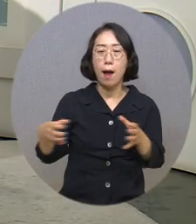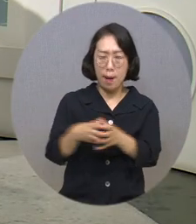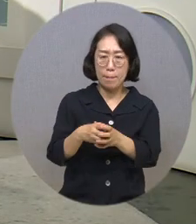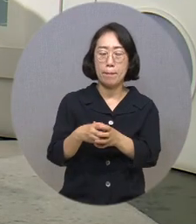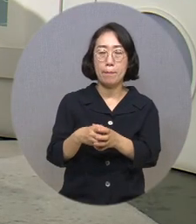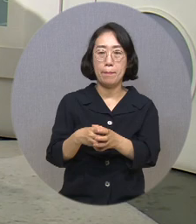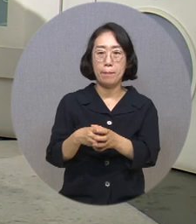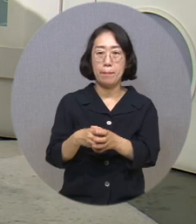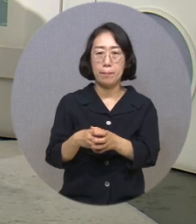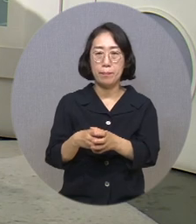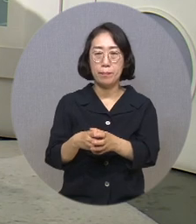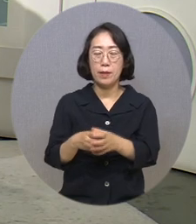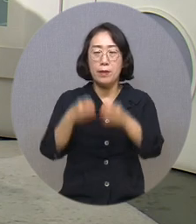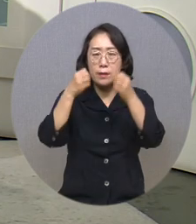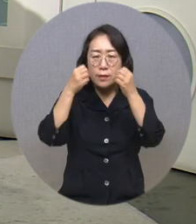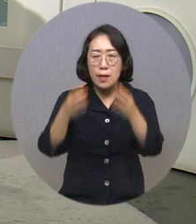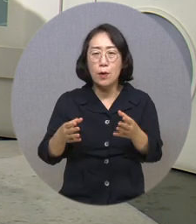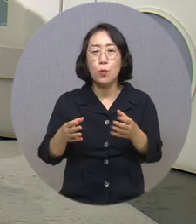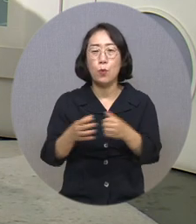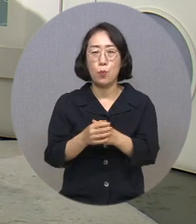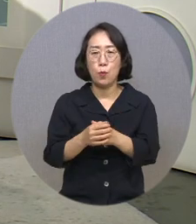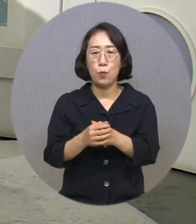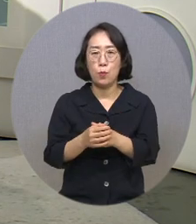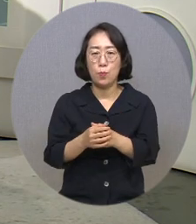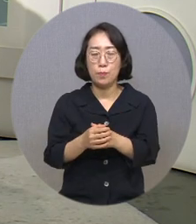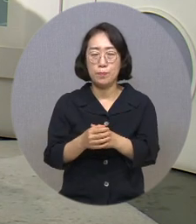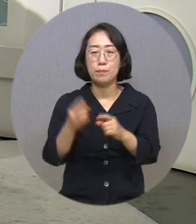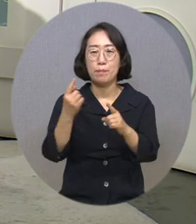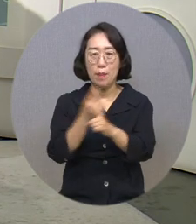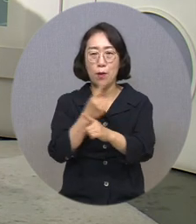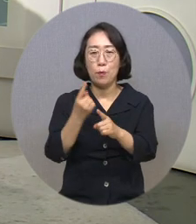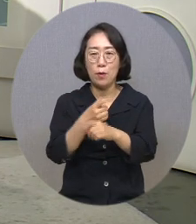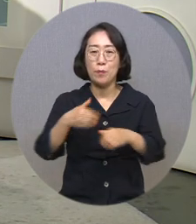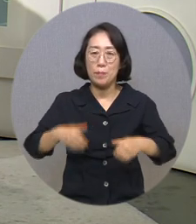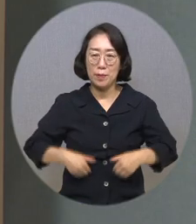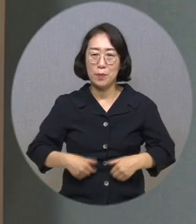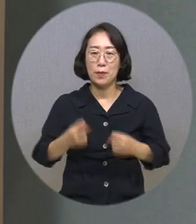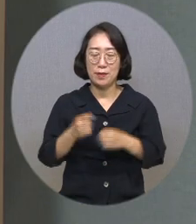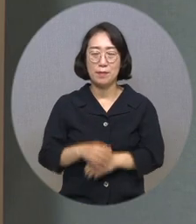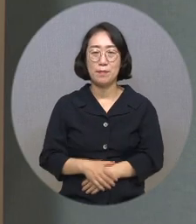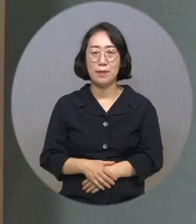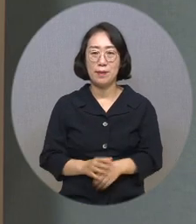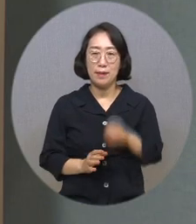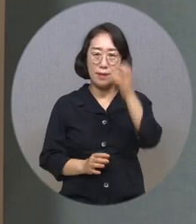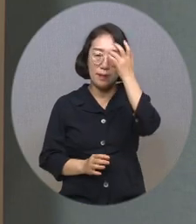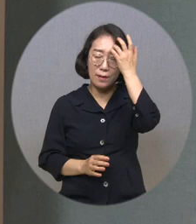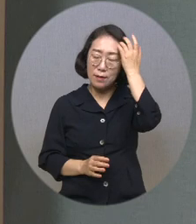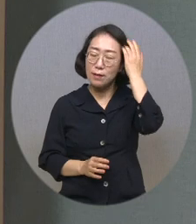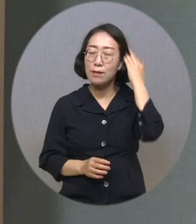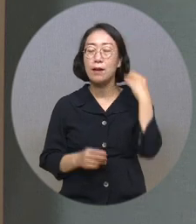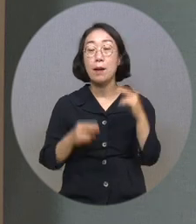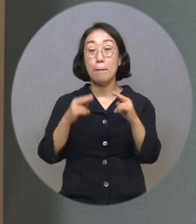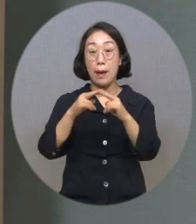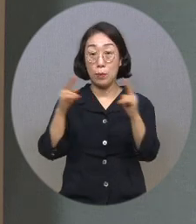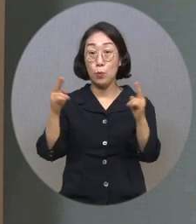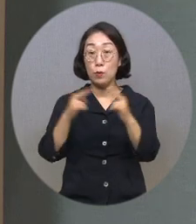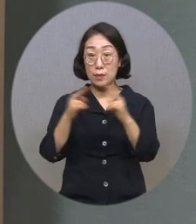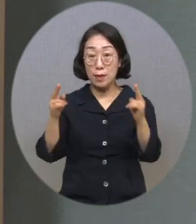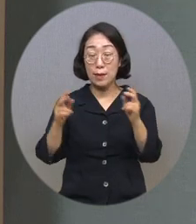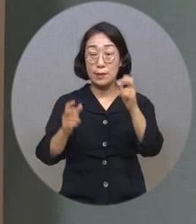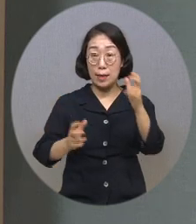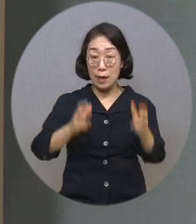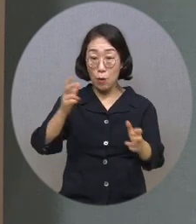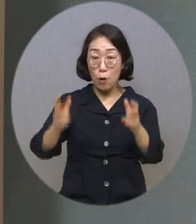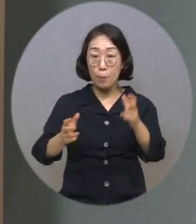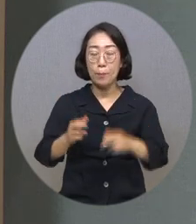아마 이제 그렇게 가야 되지 않을까. 네, 저는 이제 그 반도체 산업체가 예,